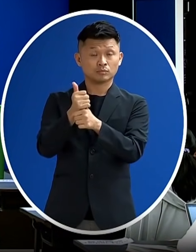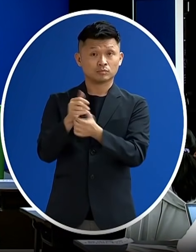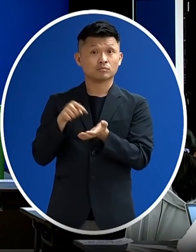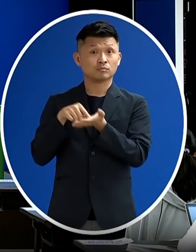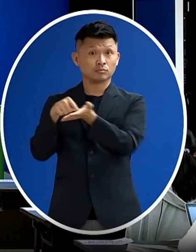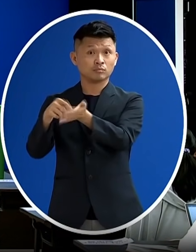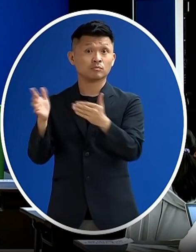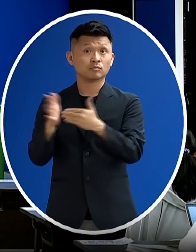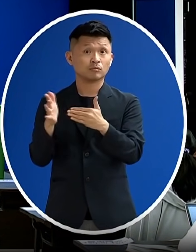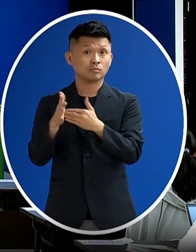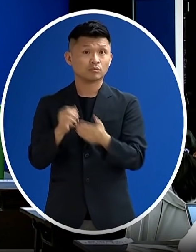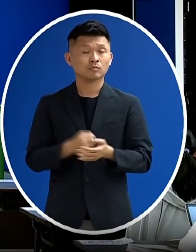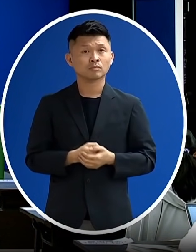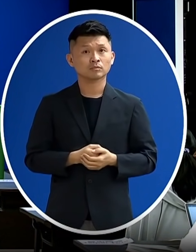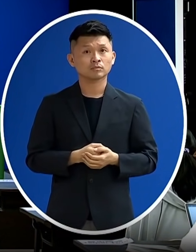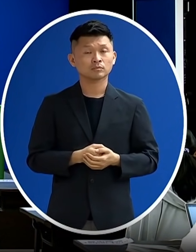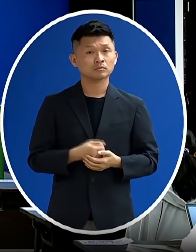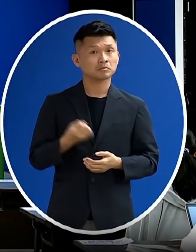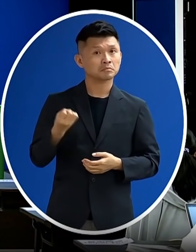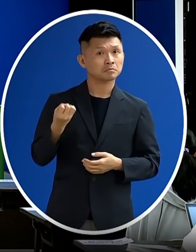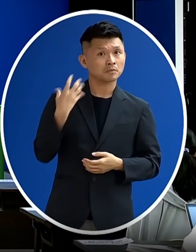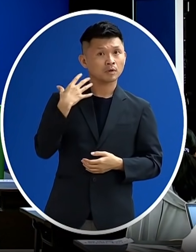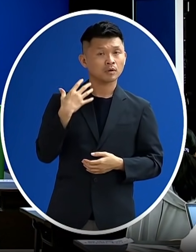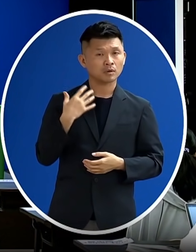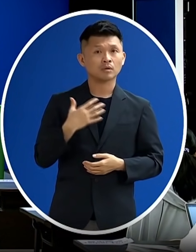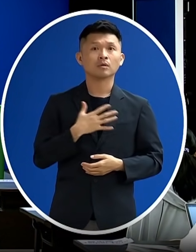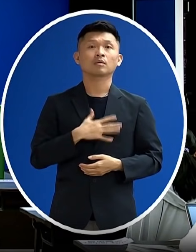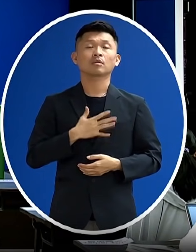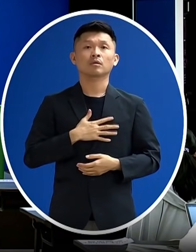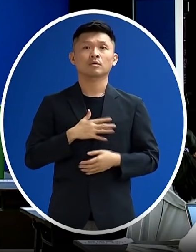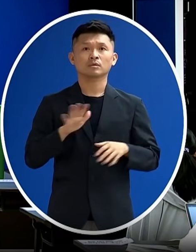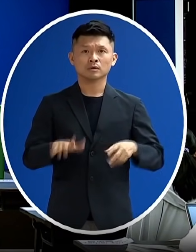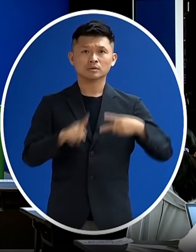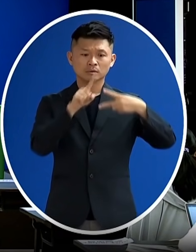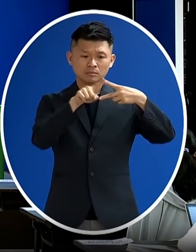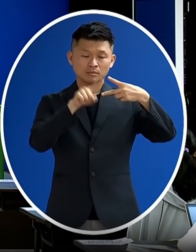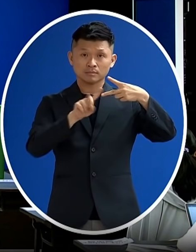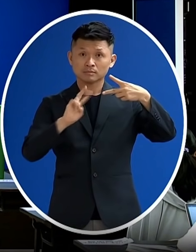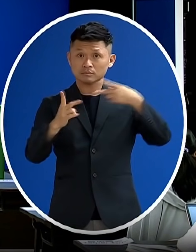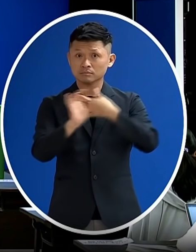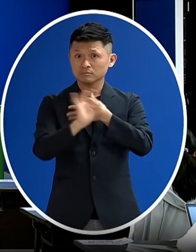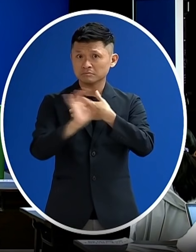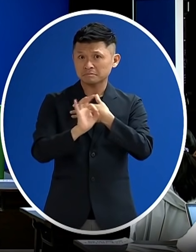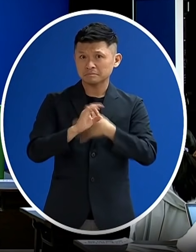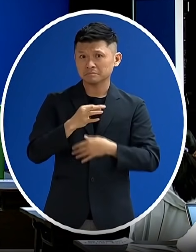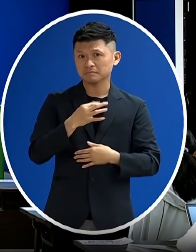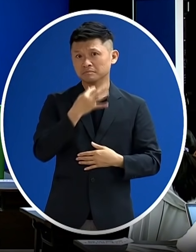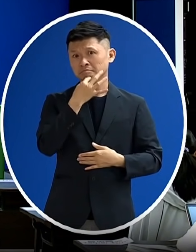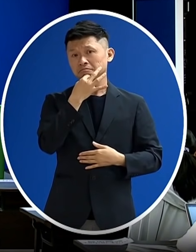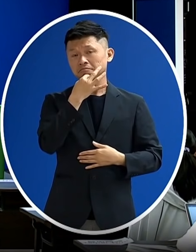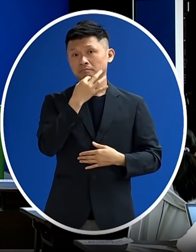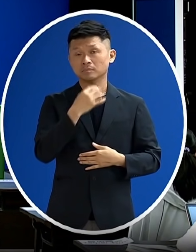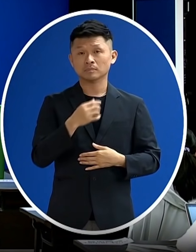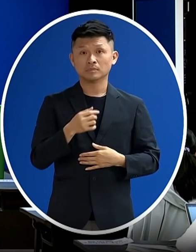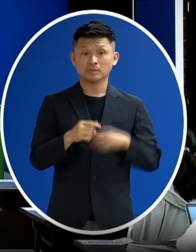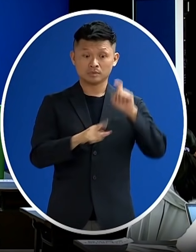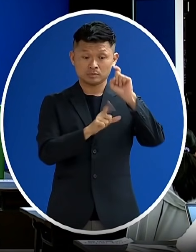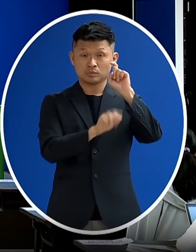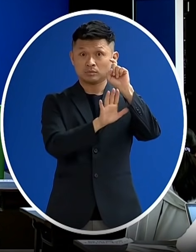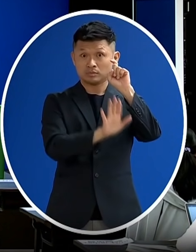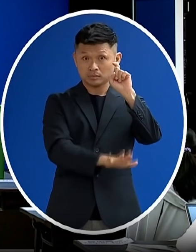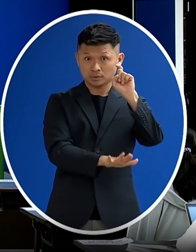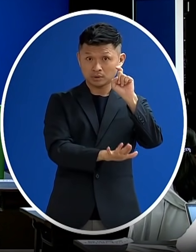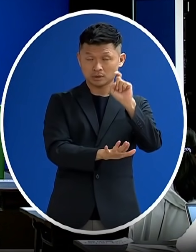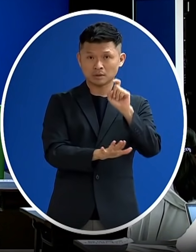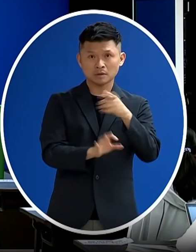我们这边取得同意。那不知道我们这边是不是收到了？那我们怎么看这个混打的试验呢？然后因为他们预估最快十月底就可以送结